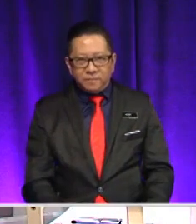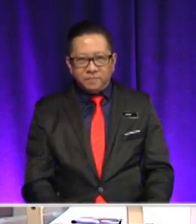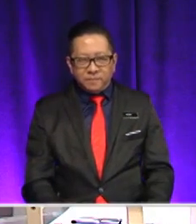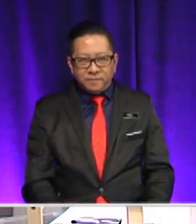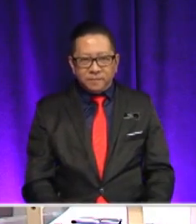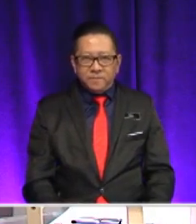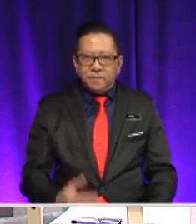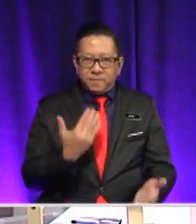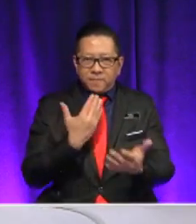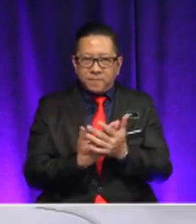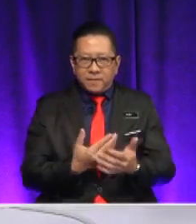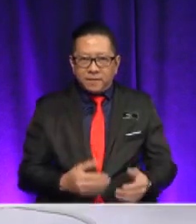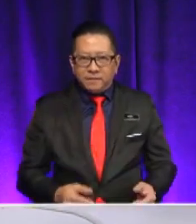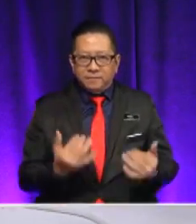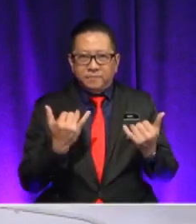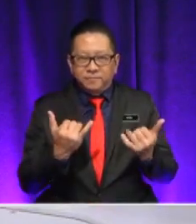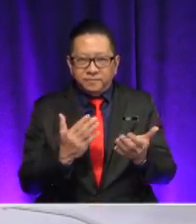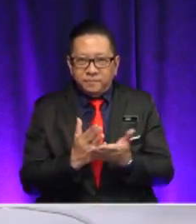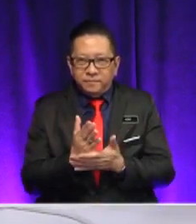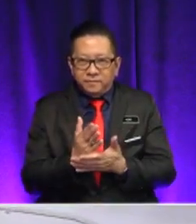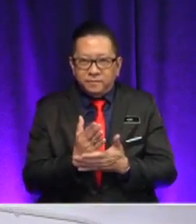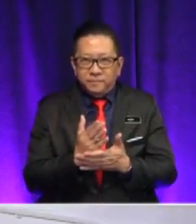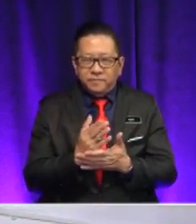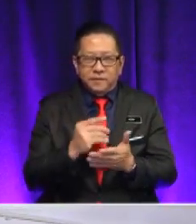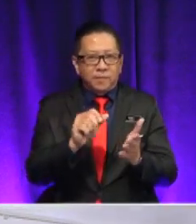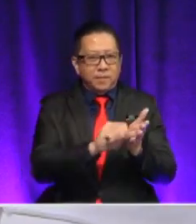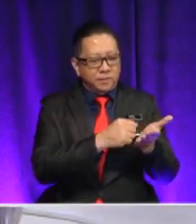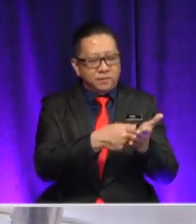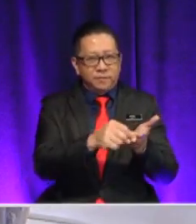baik sekarang ini kita gunakan terus